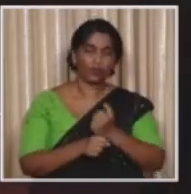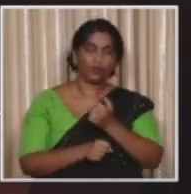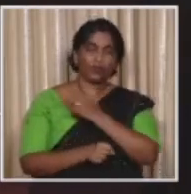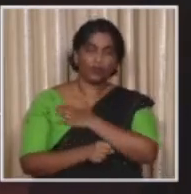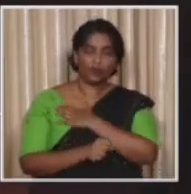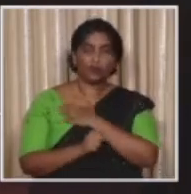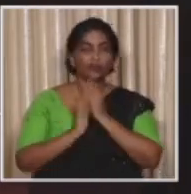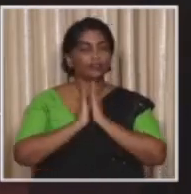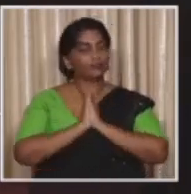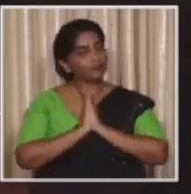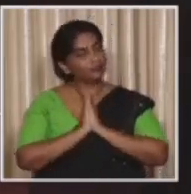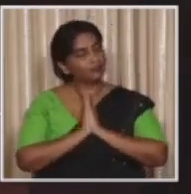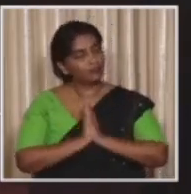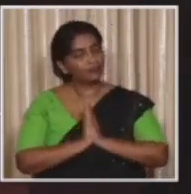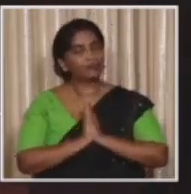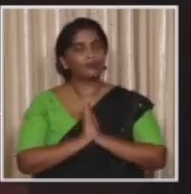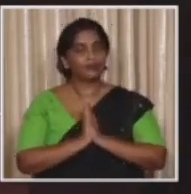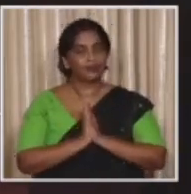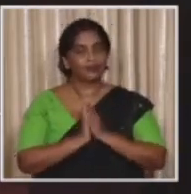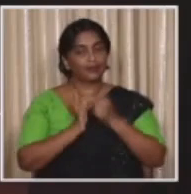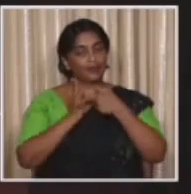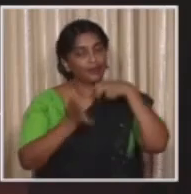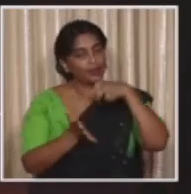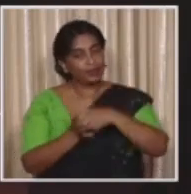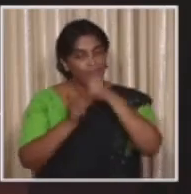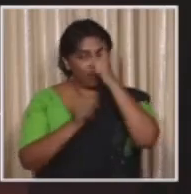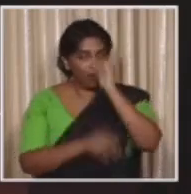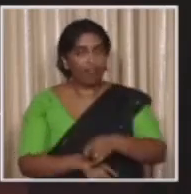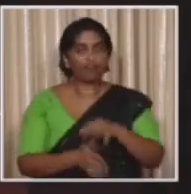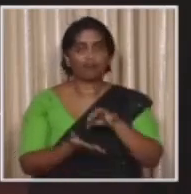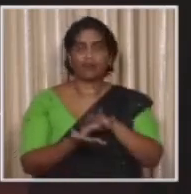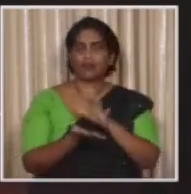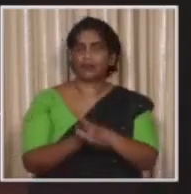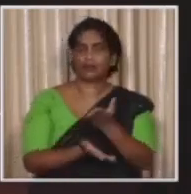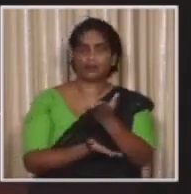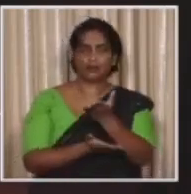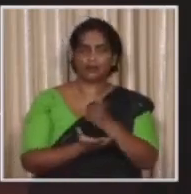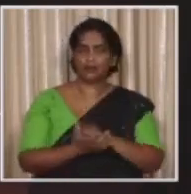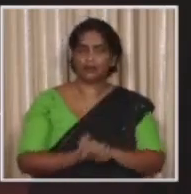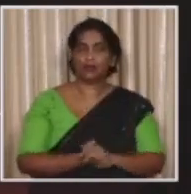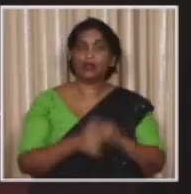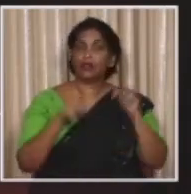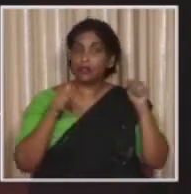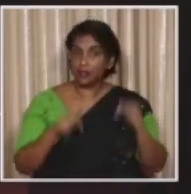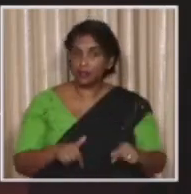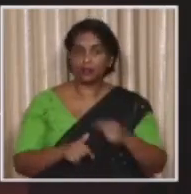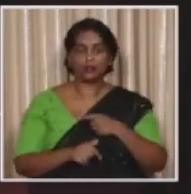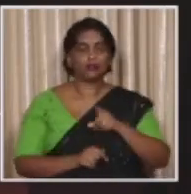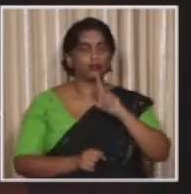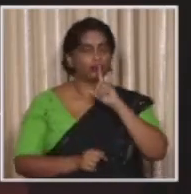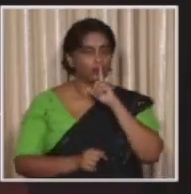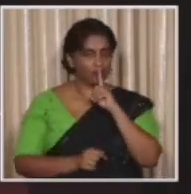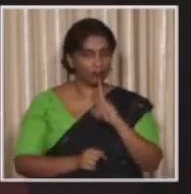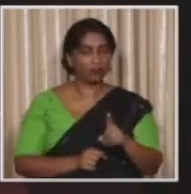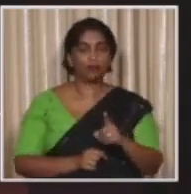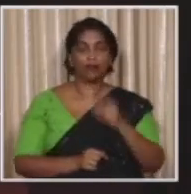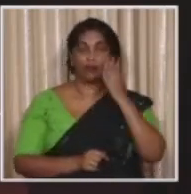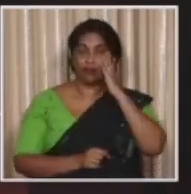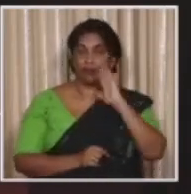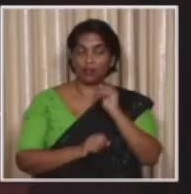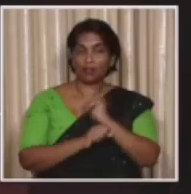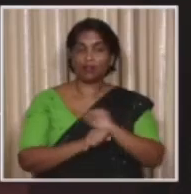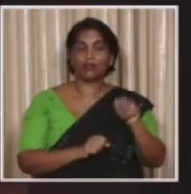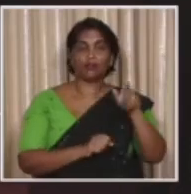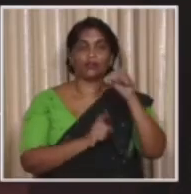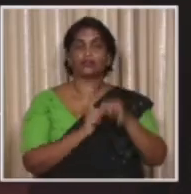ගෝඨාභය සරණං ගච්ඡාමි ගිහිල්ලා දණින් වැටිලා අනුමත කරපු අය. දැන් කියනවා ස්වාධීන නෝන